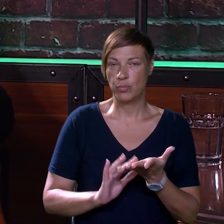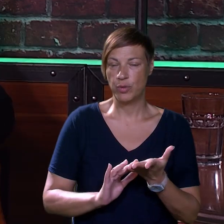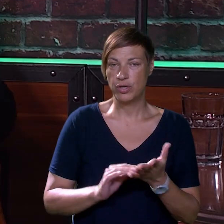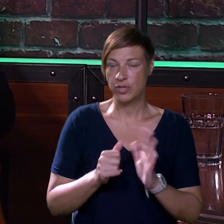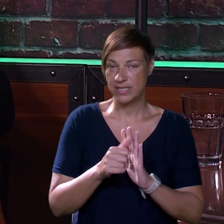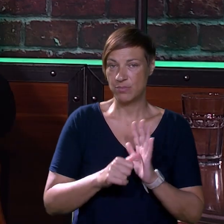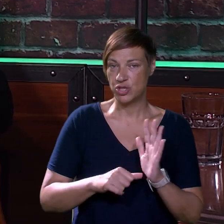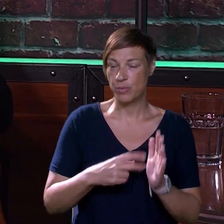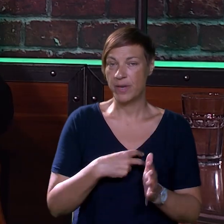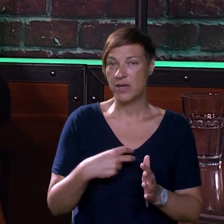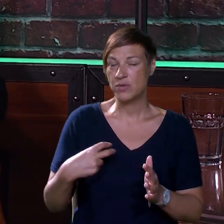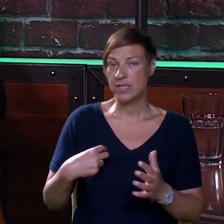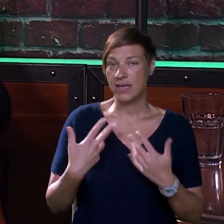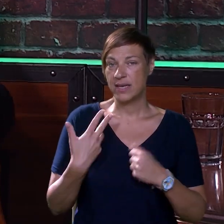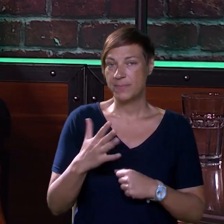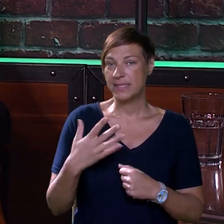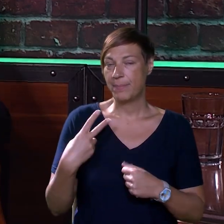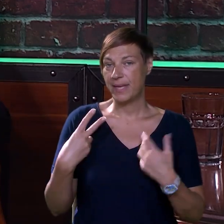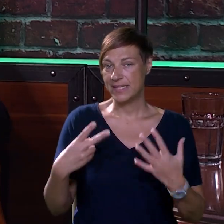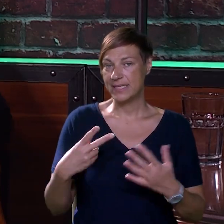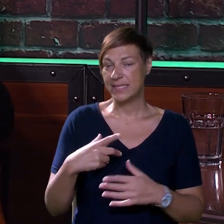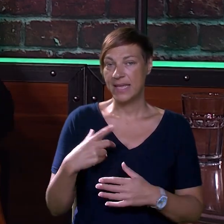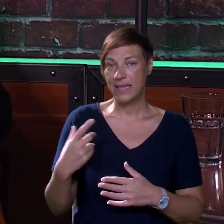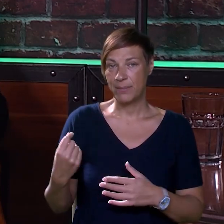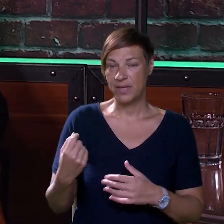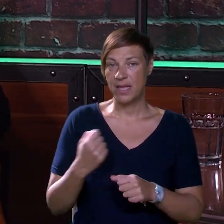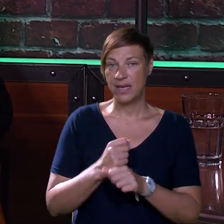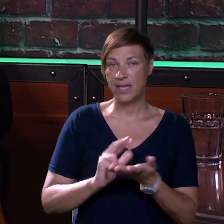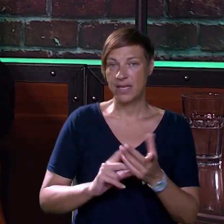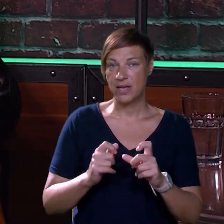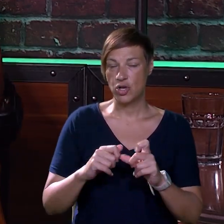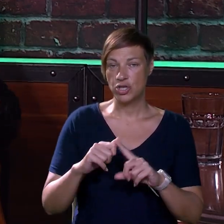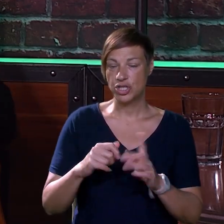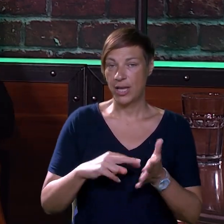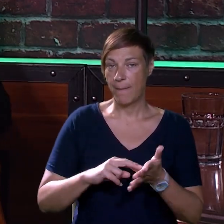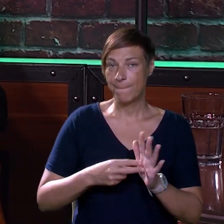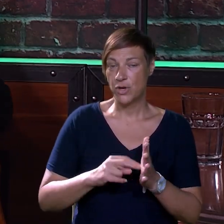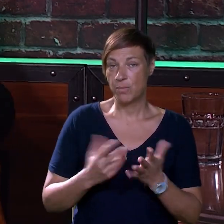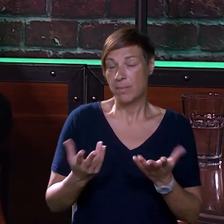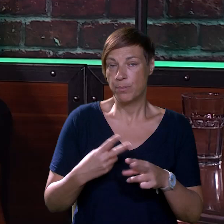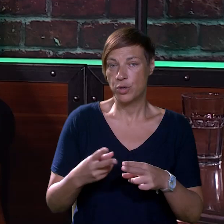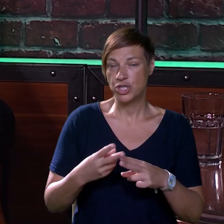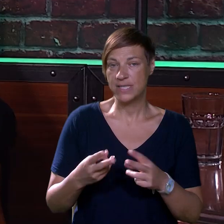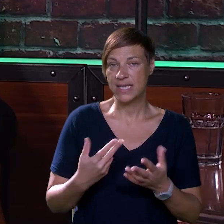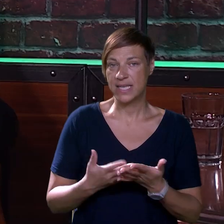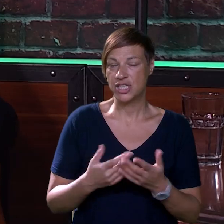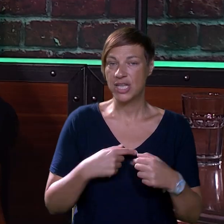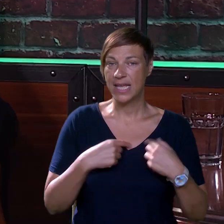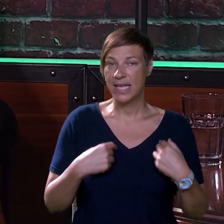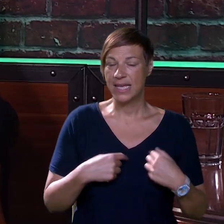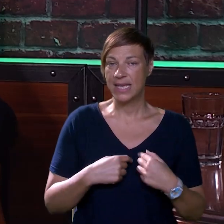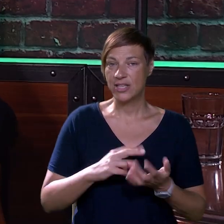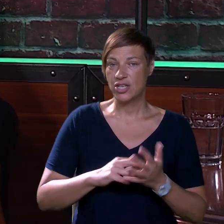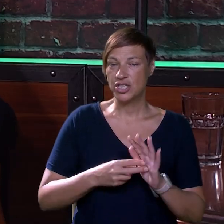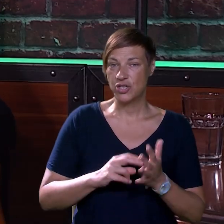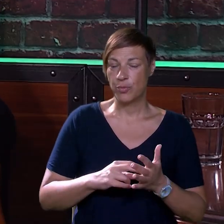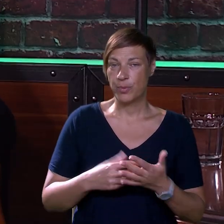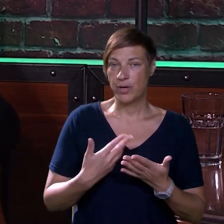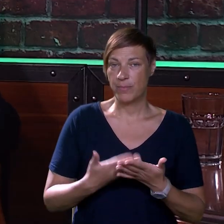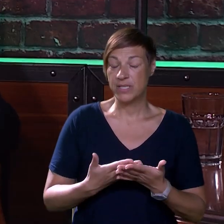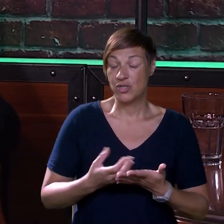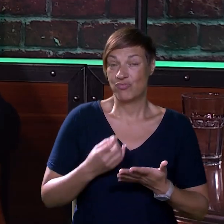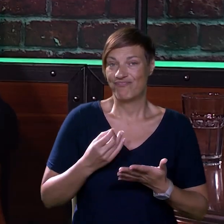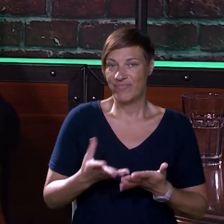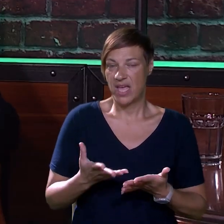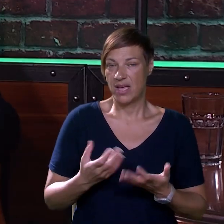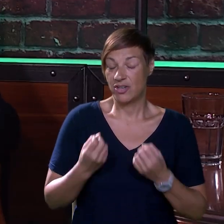operirati u Zagrebu za 5, 7 ili 15 dana, neki ginekološki problem koji nije akutan, može se riješiti. Kardiološki problemi većinom nastupaju